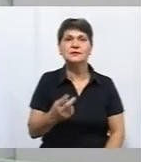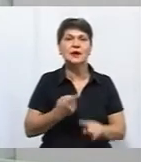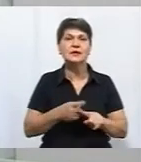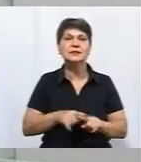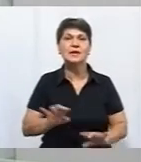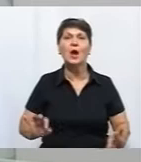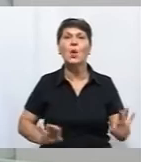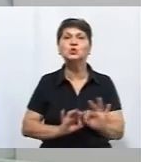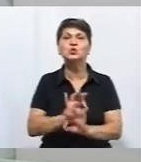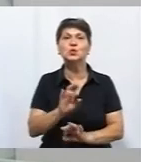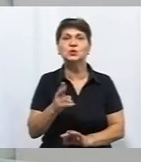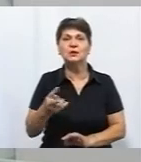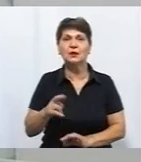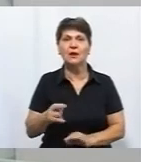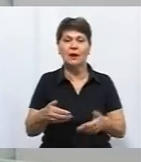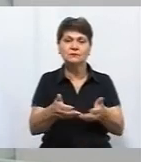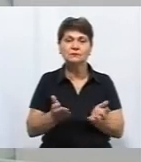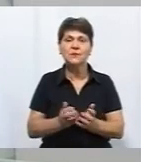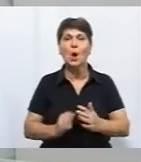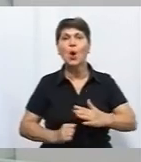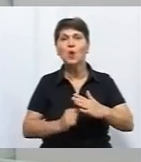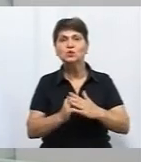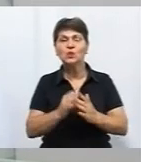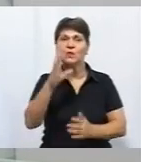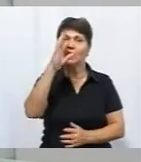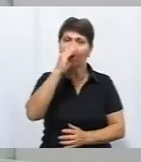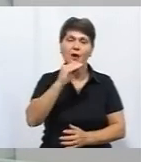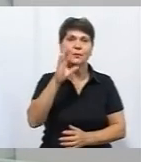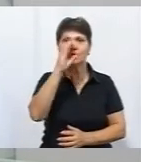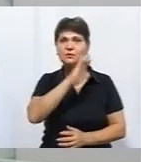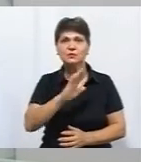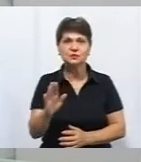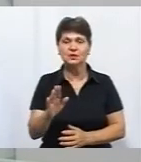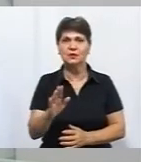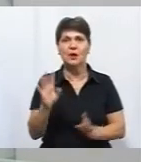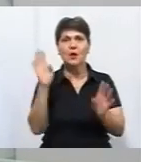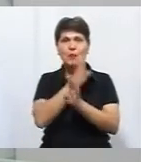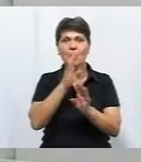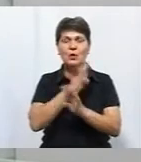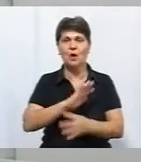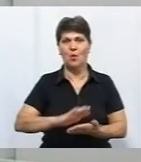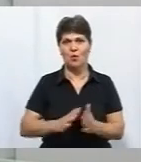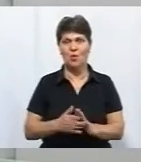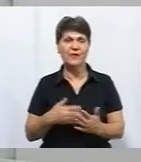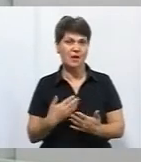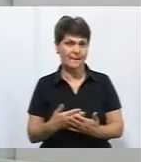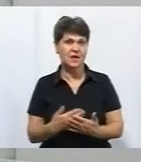що брали за основу і чи витримають вони конструкція несприятливі погодні умови, наприклад?